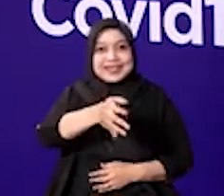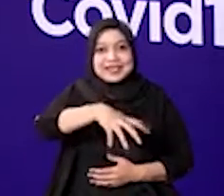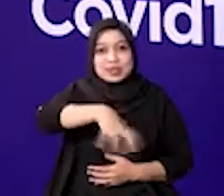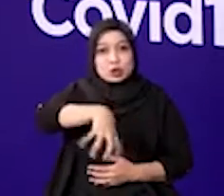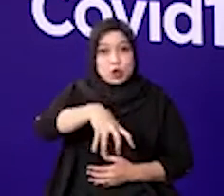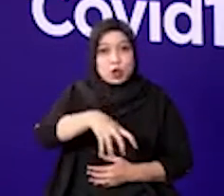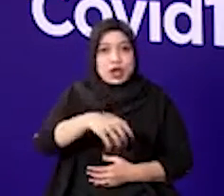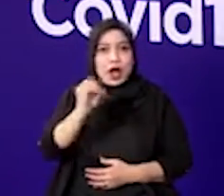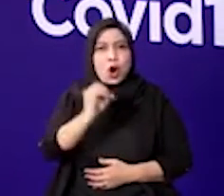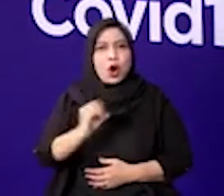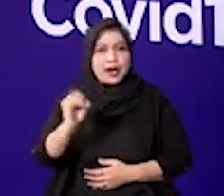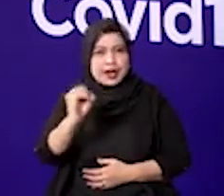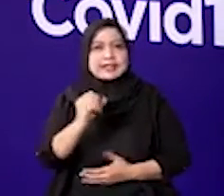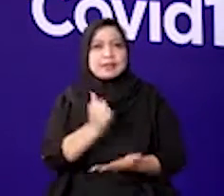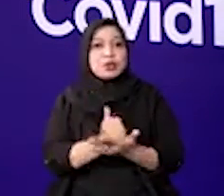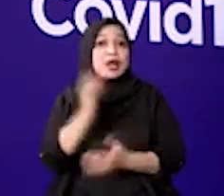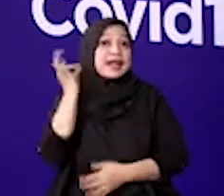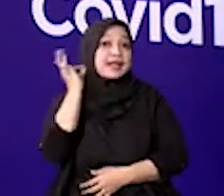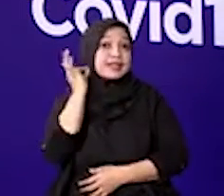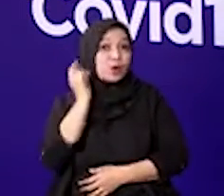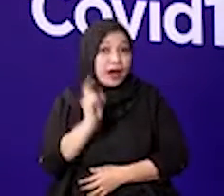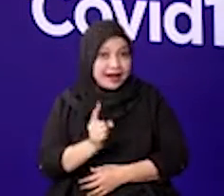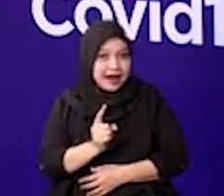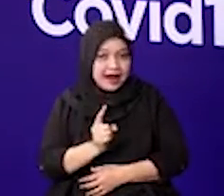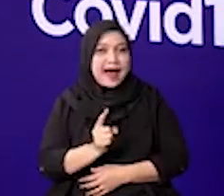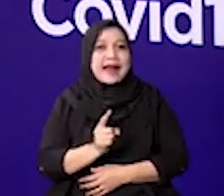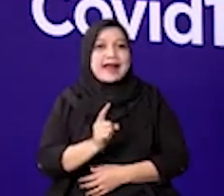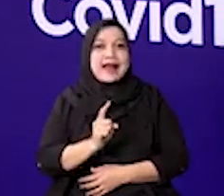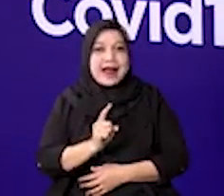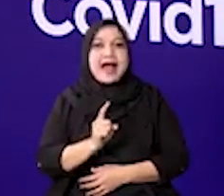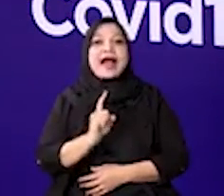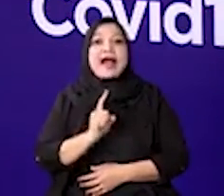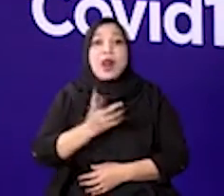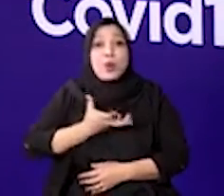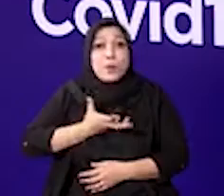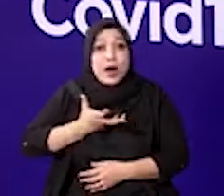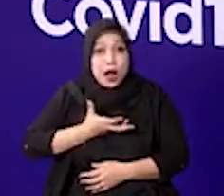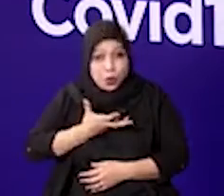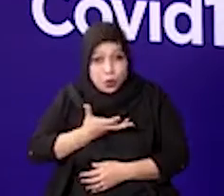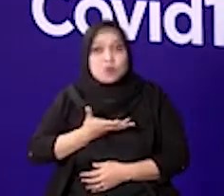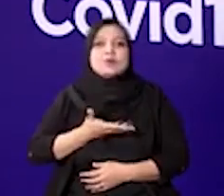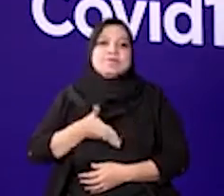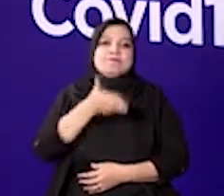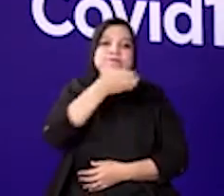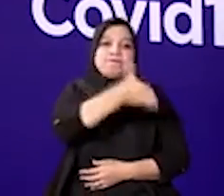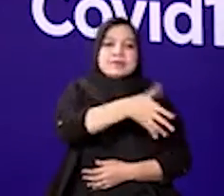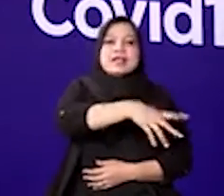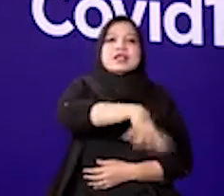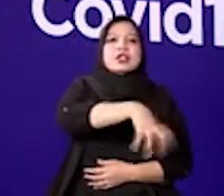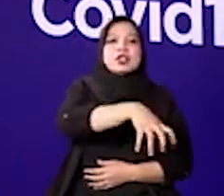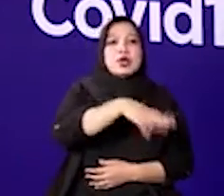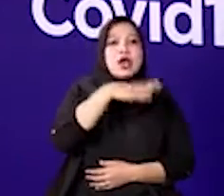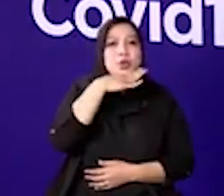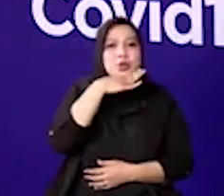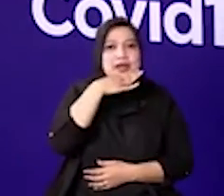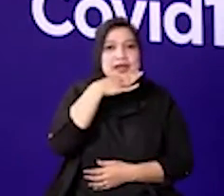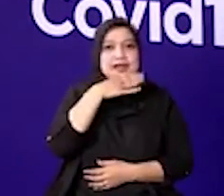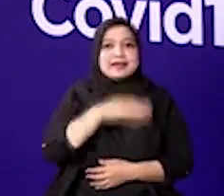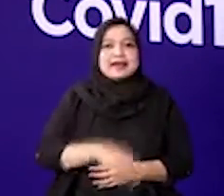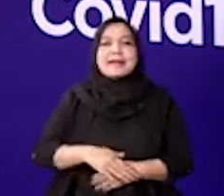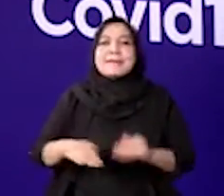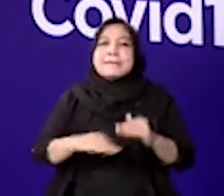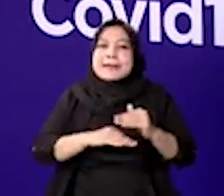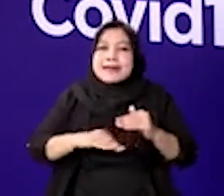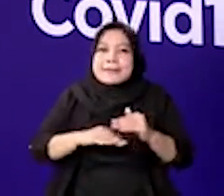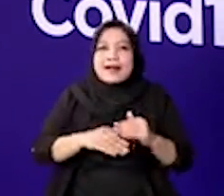zona yang kuning ya Jadi kalau hijau paling minimal ke zona kuning he ya kalau H terpaksa